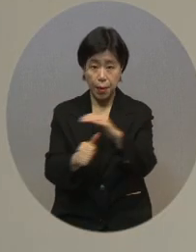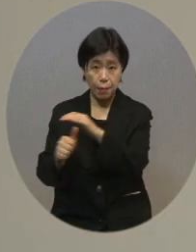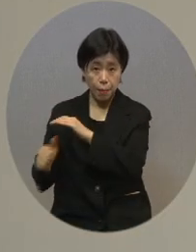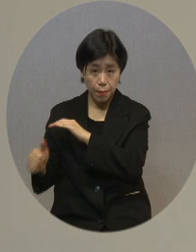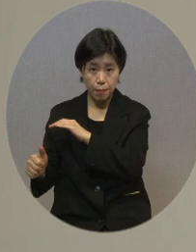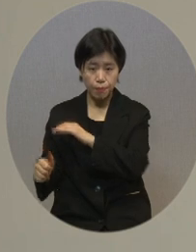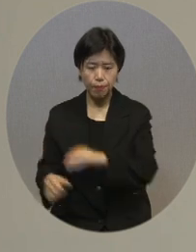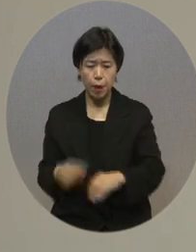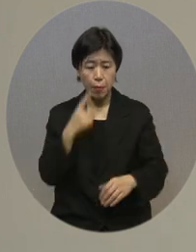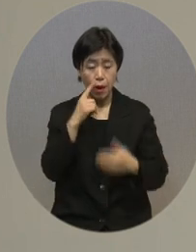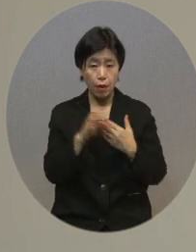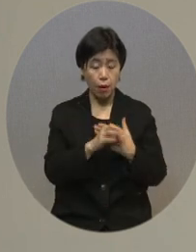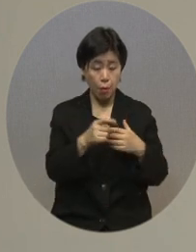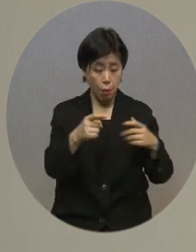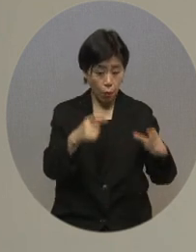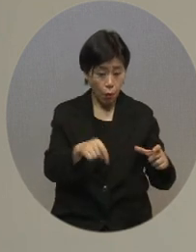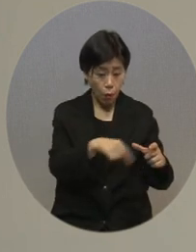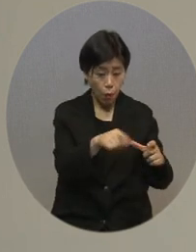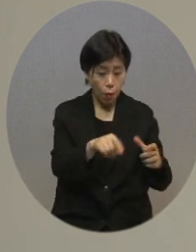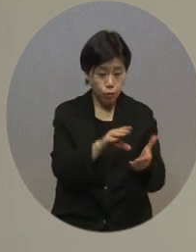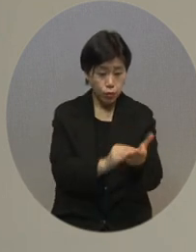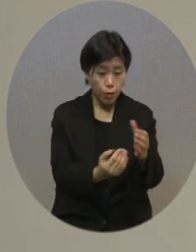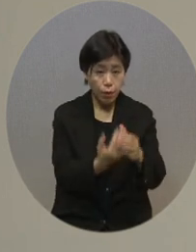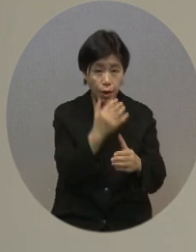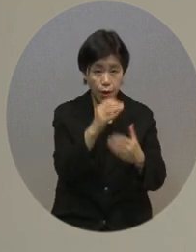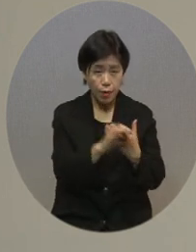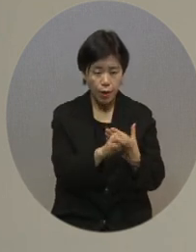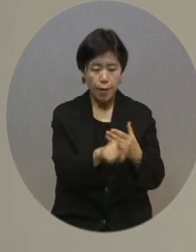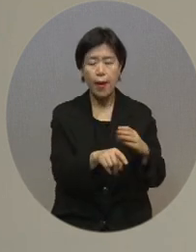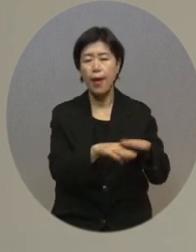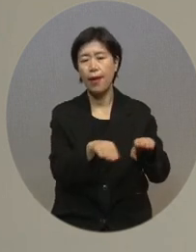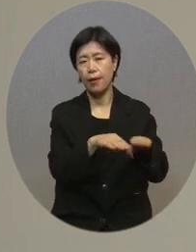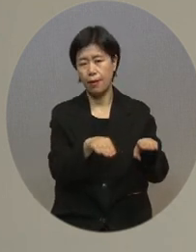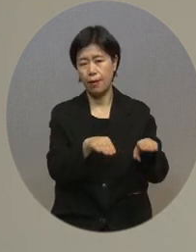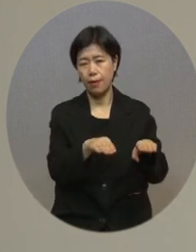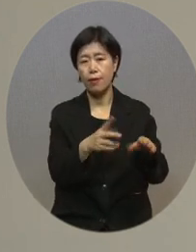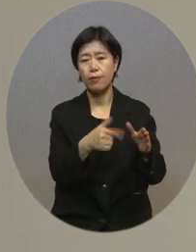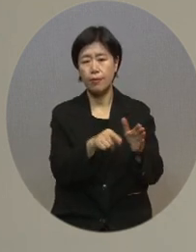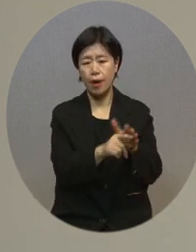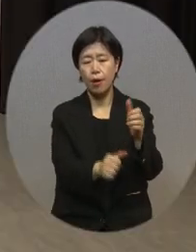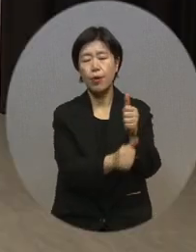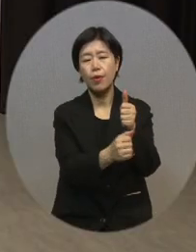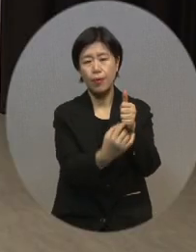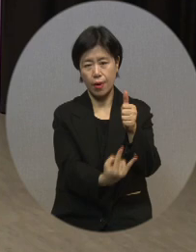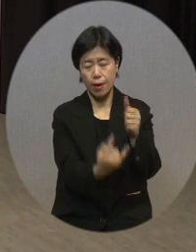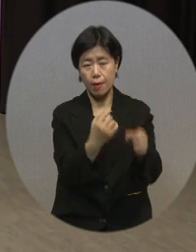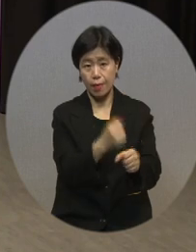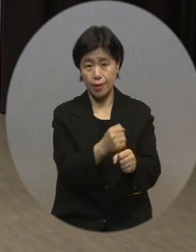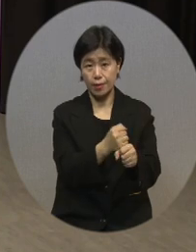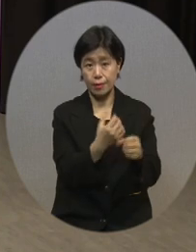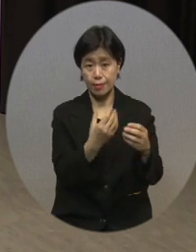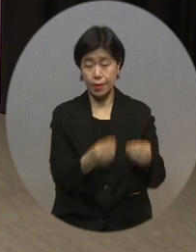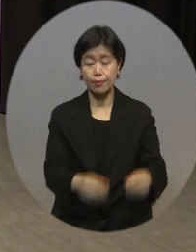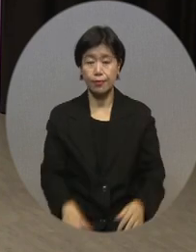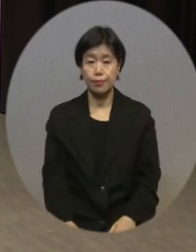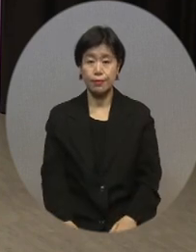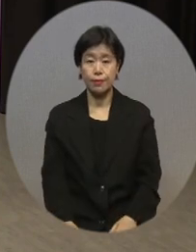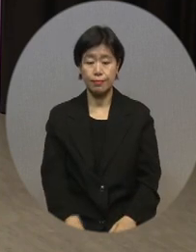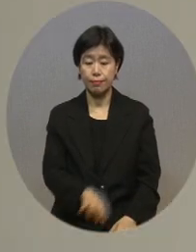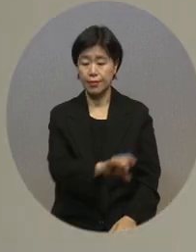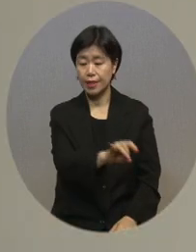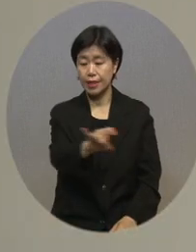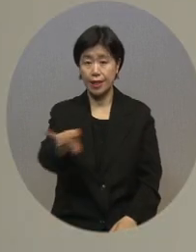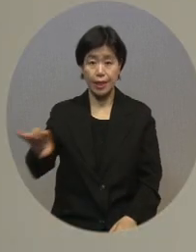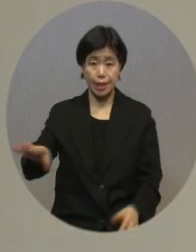문제가 발생했을 때 그 위원회에서 해결할 수 있도록 그렇게 이제 기구화하는 거죠. 그런 것들을 각 동에다 다